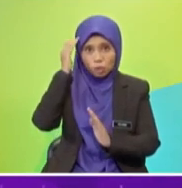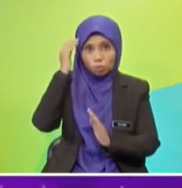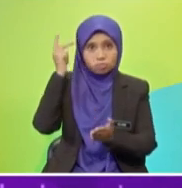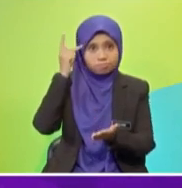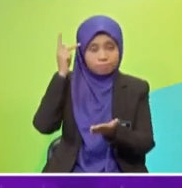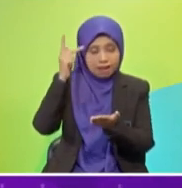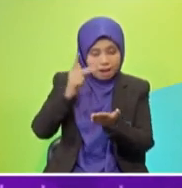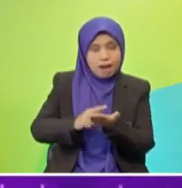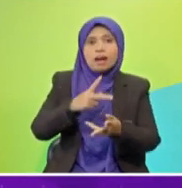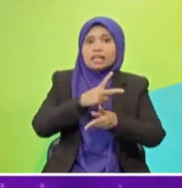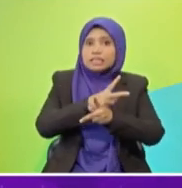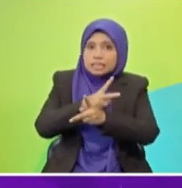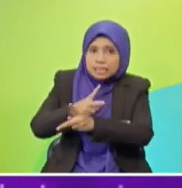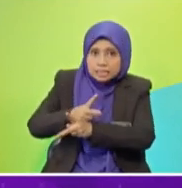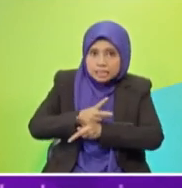berhati-hati